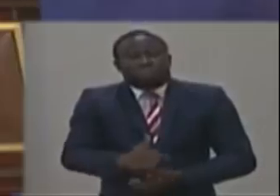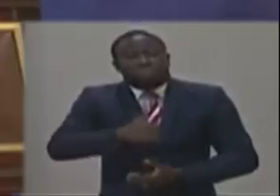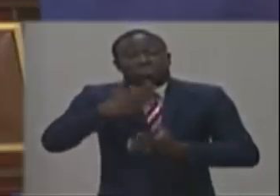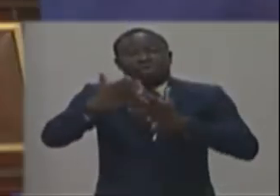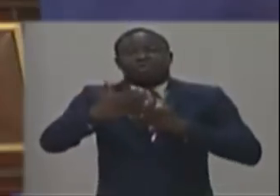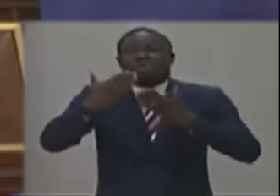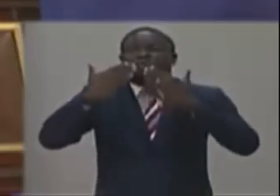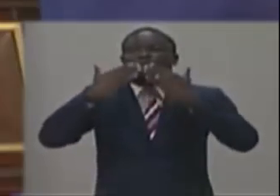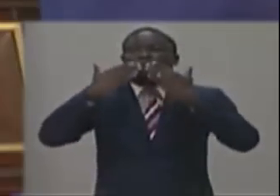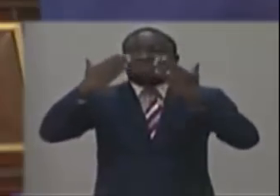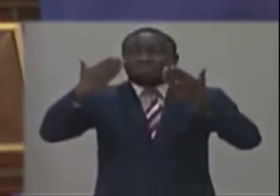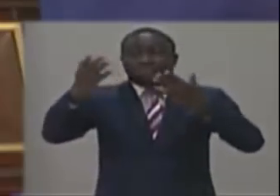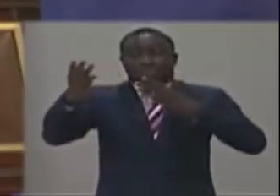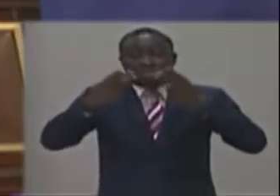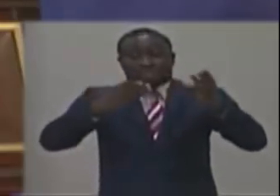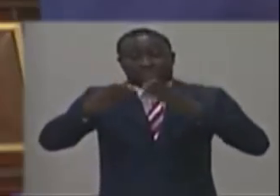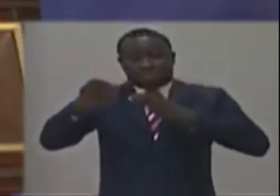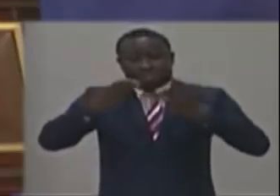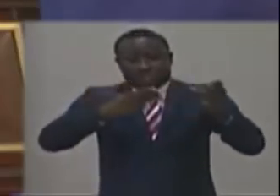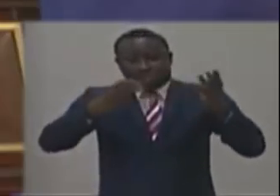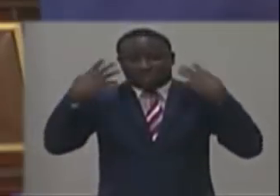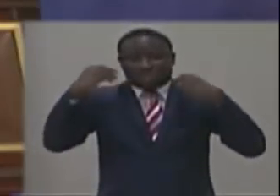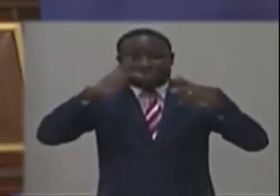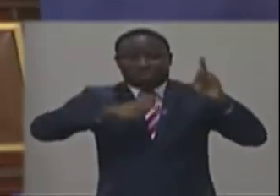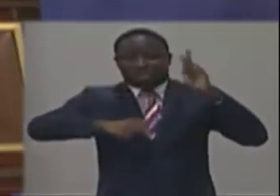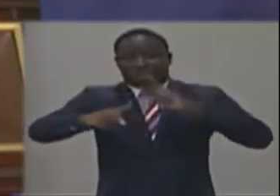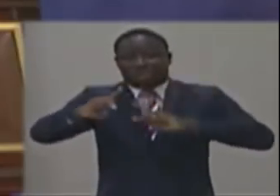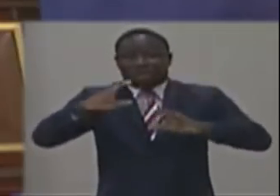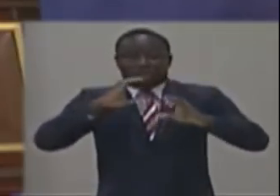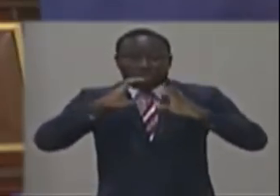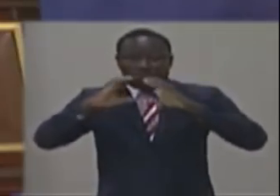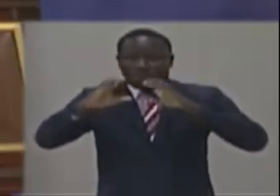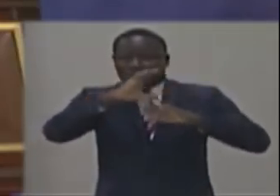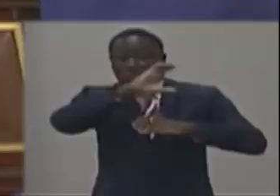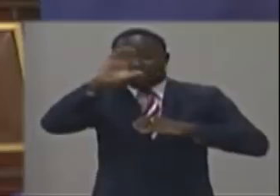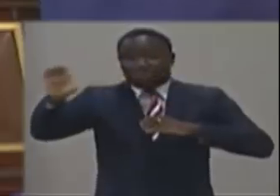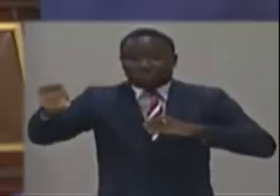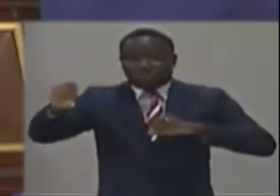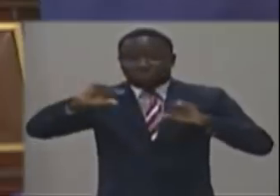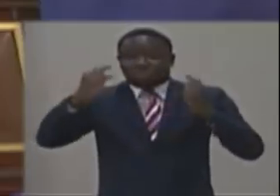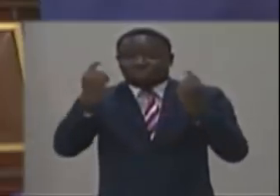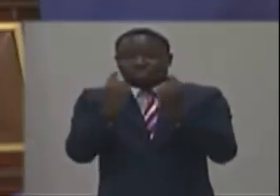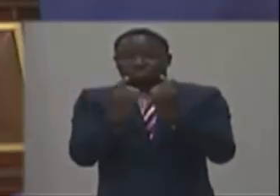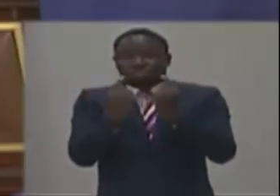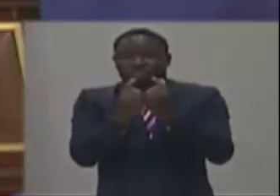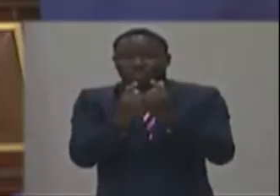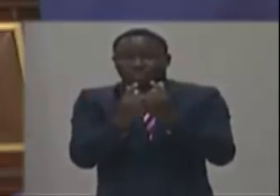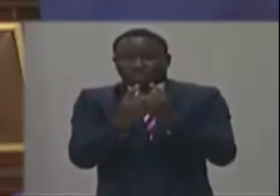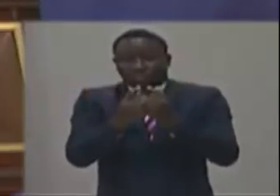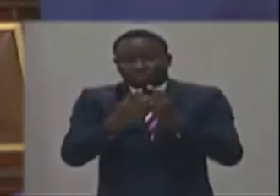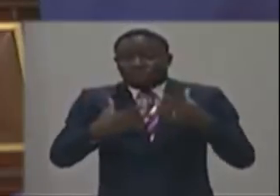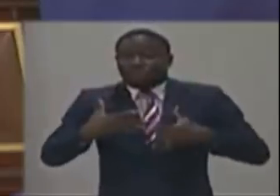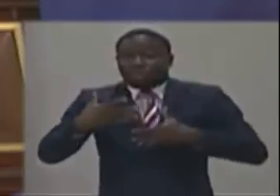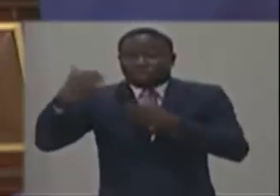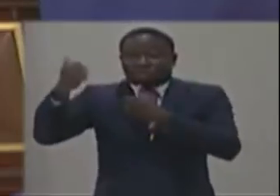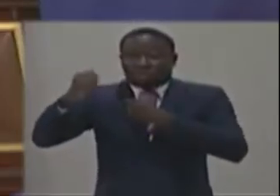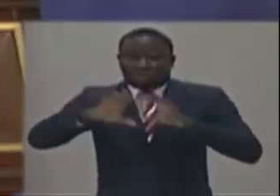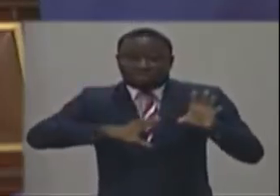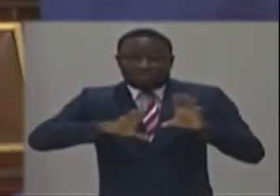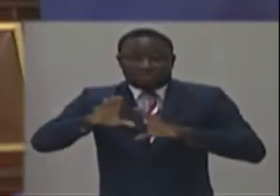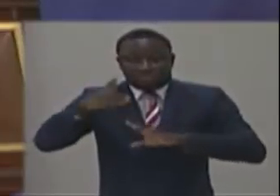Je voulais remercier le ministère de la Santé publique et la population, la commission multisectorielle là pour j'effort à